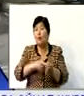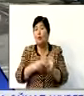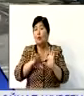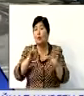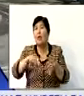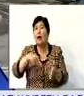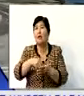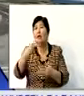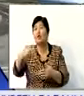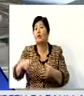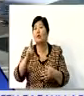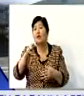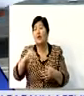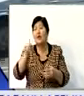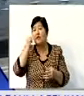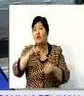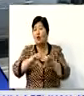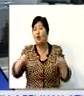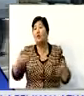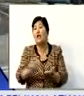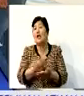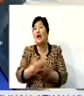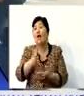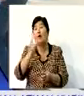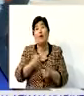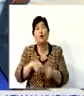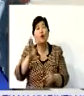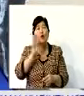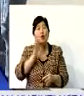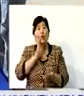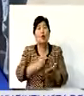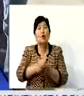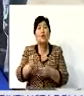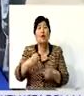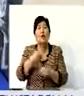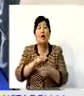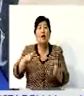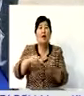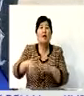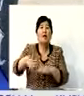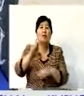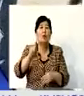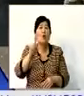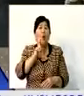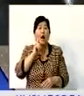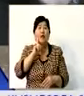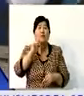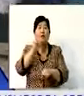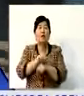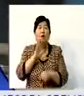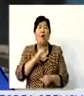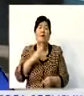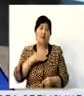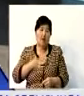қалада 20 шақырымнан астам ескі құбыр жаңартылды. Сондықтан су жүйесінің басшылығы шаһар тұрғындарын уақытша ажыратулар кезінде сабырлық